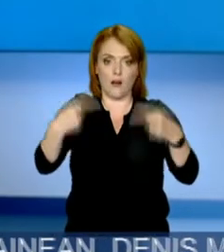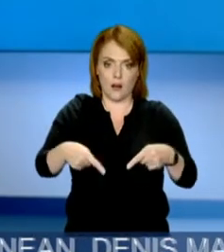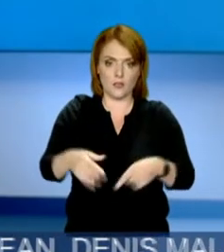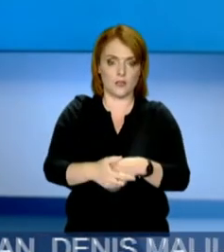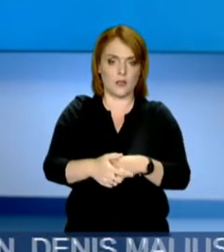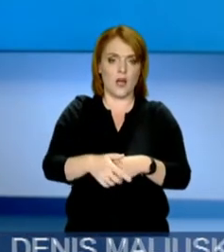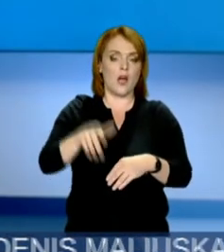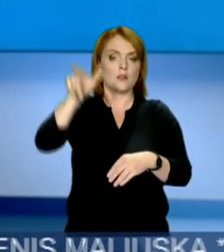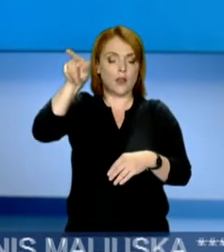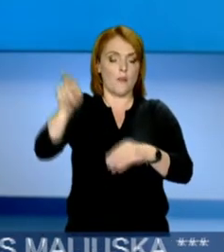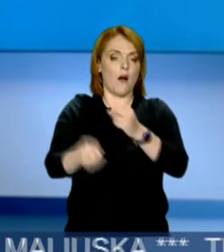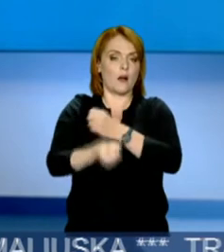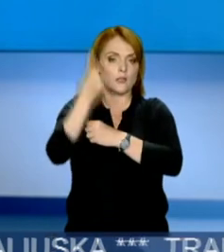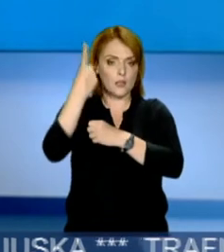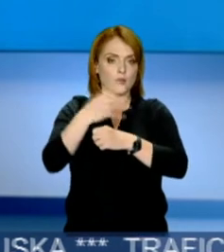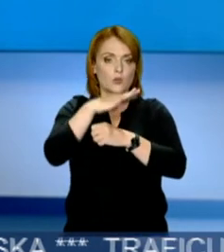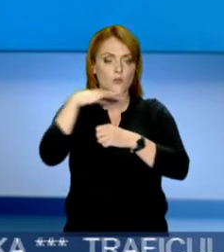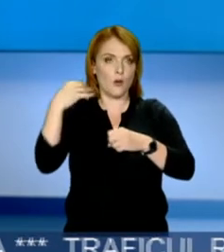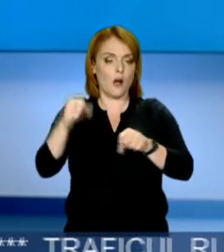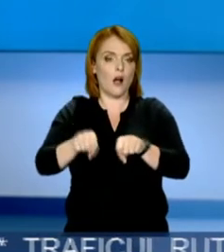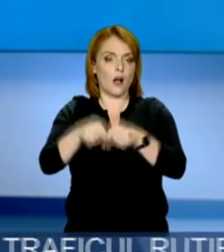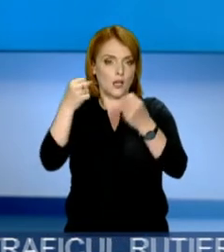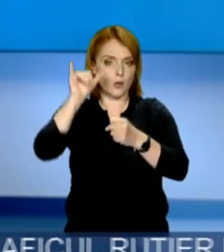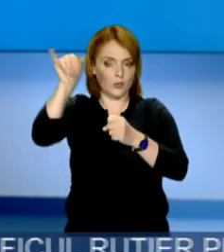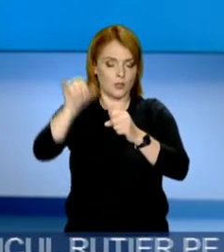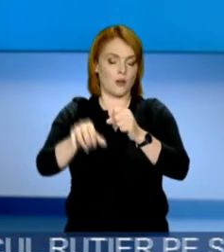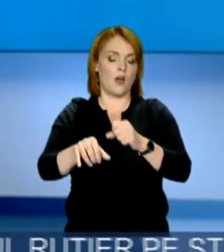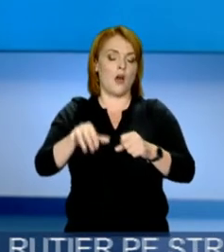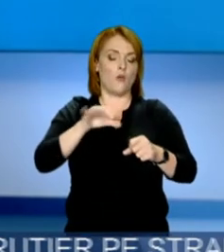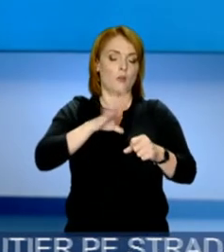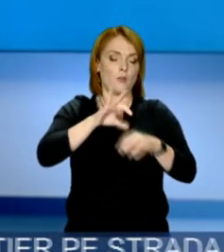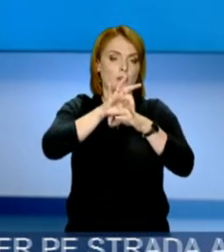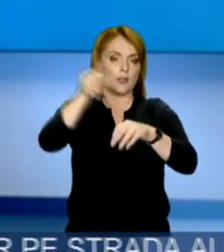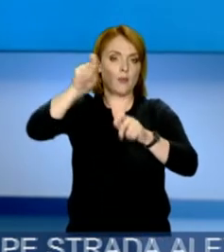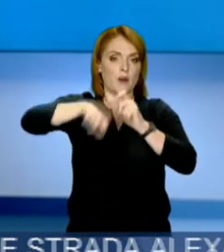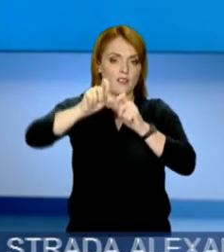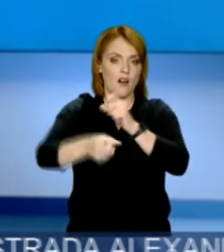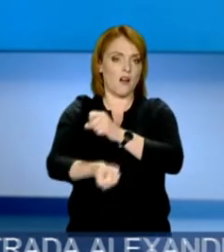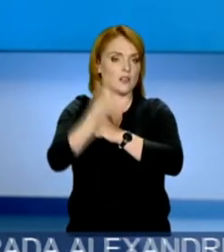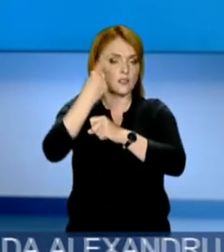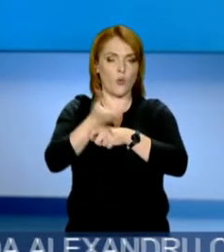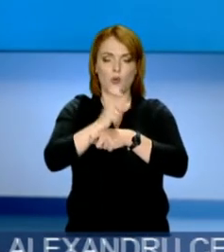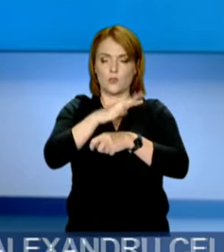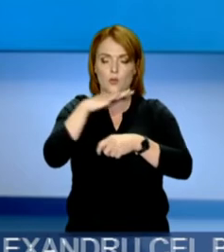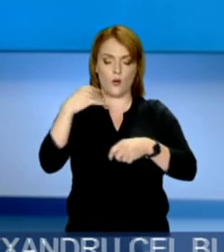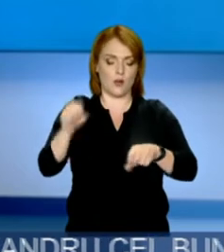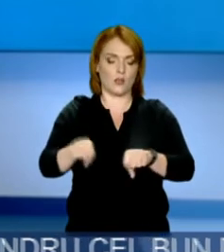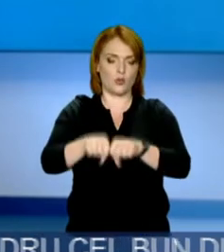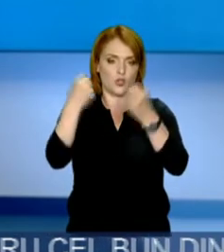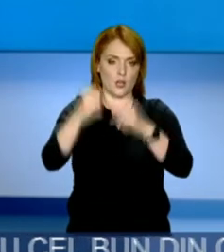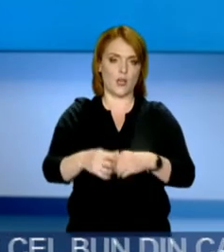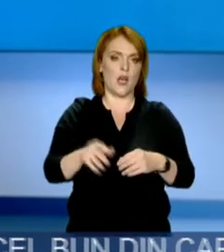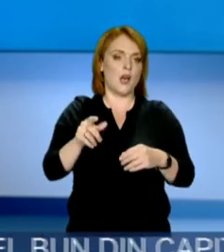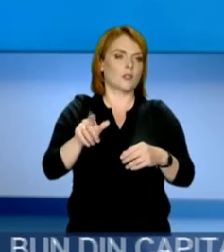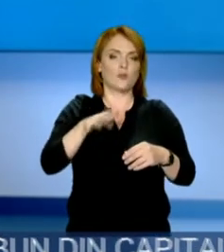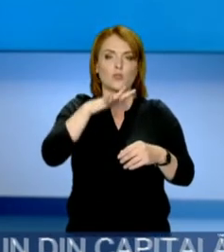o serie de încălcări ale standardelor de mediu, iar ultimele inspecții ale regulatorilor de stat au depistat o depășire substanțială a nivelului admis